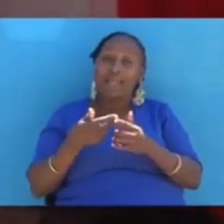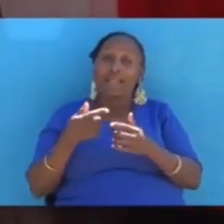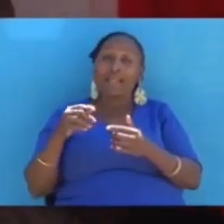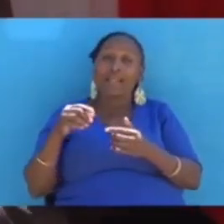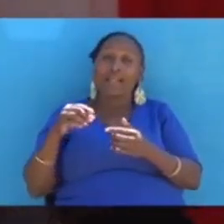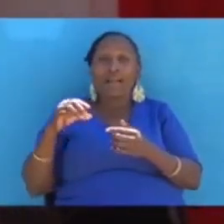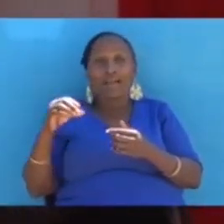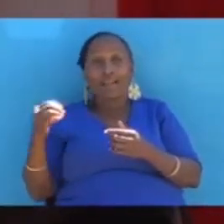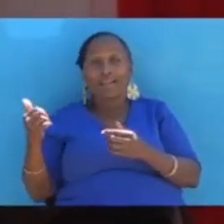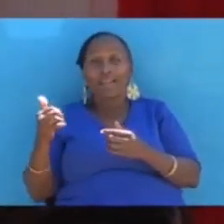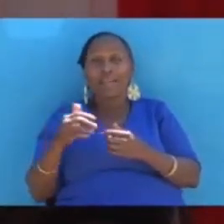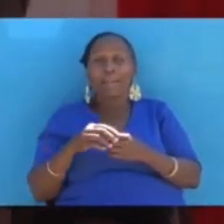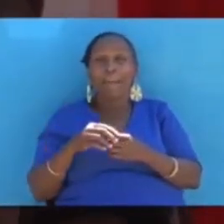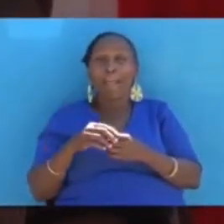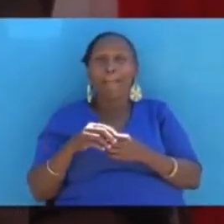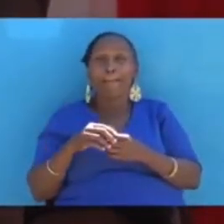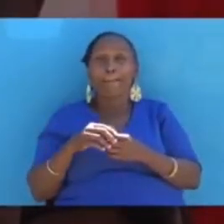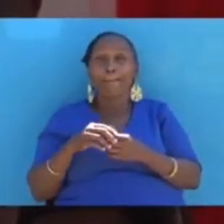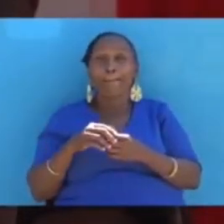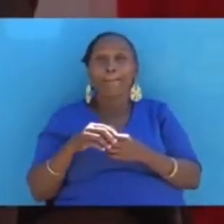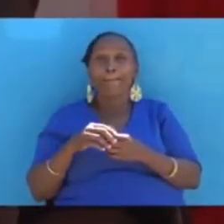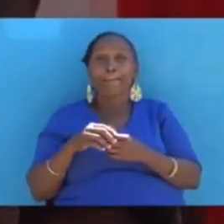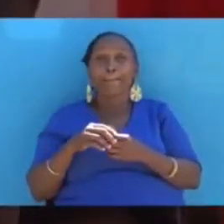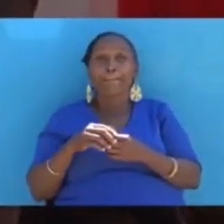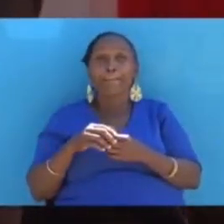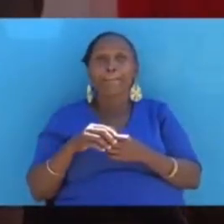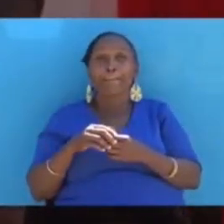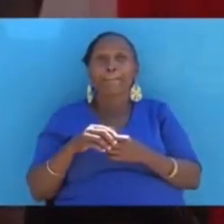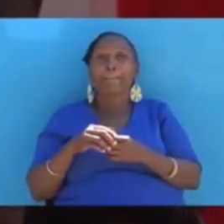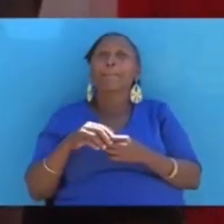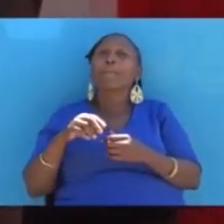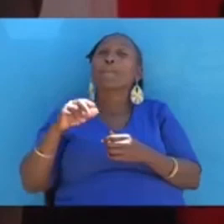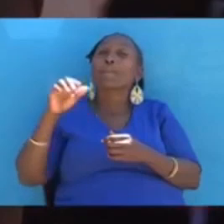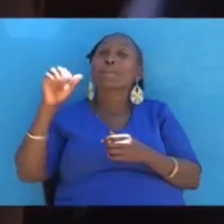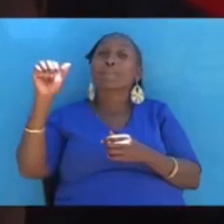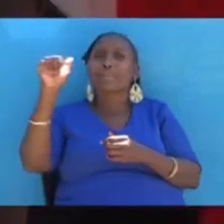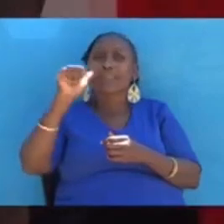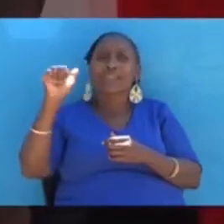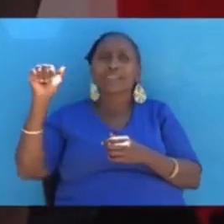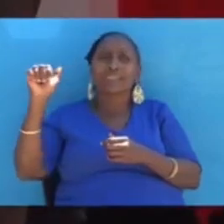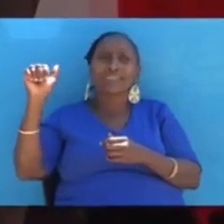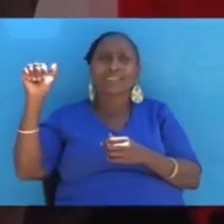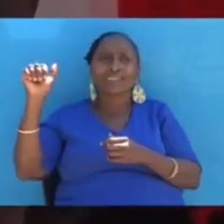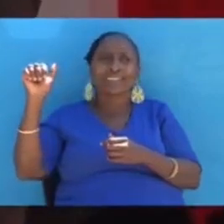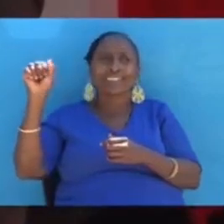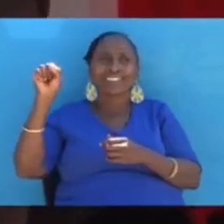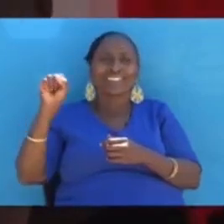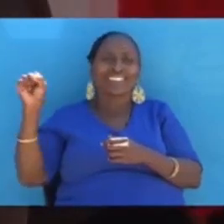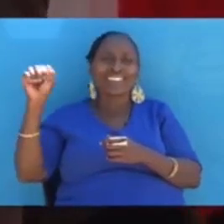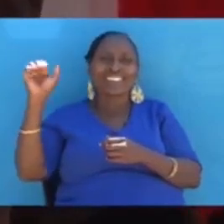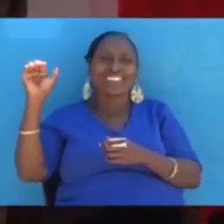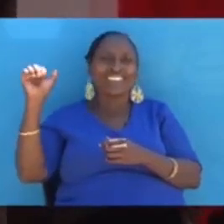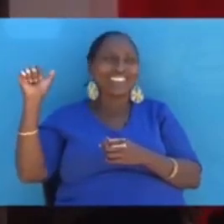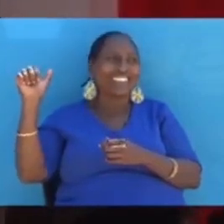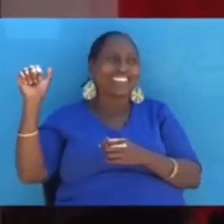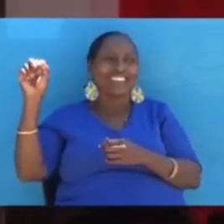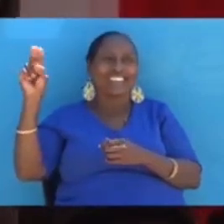Kutoka hapo tuko na hii mtu ya kelele mingi anaitwa Sangok. Si mnajua Sangok?